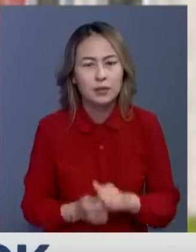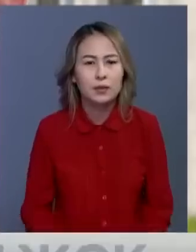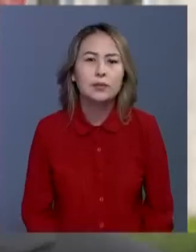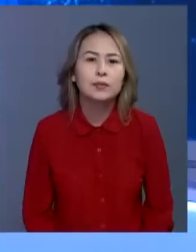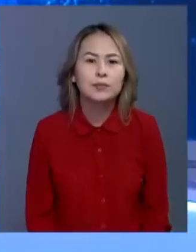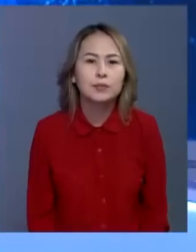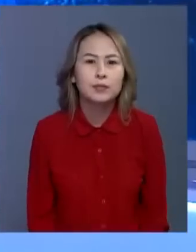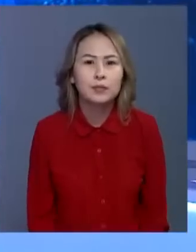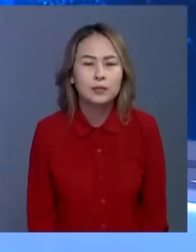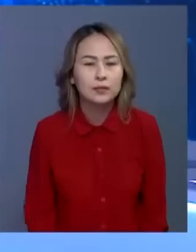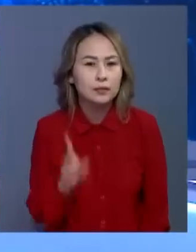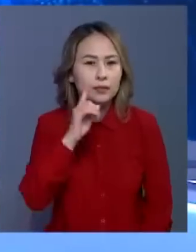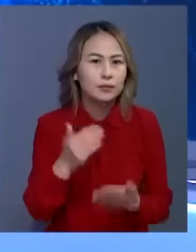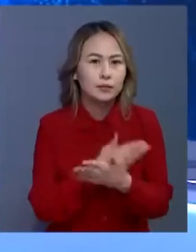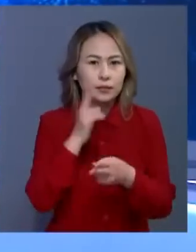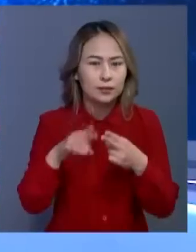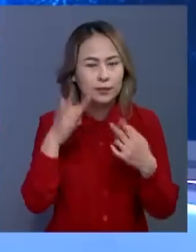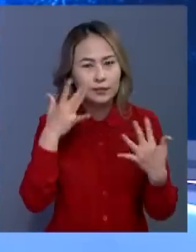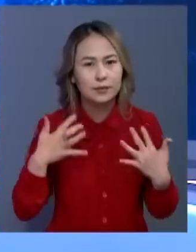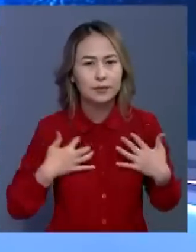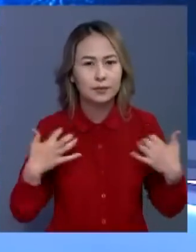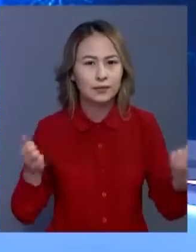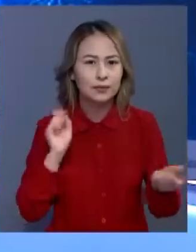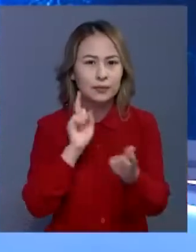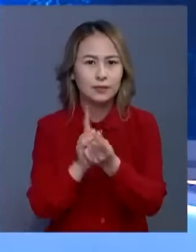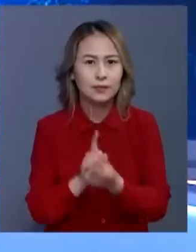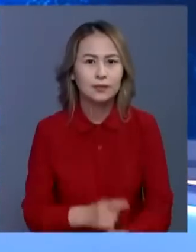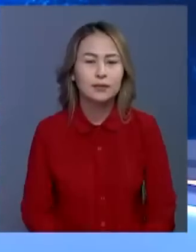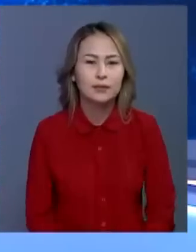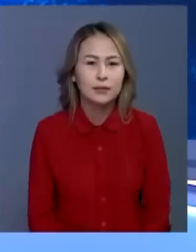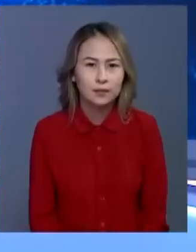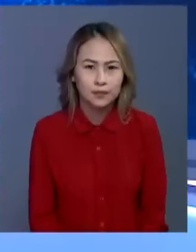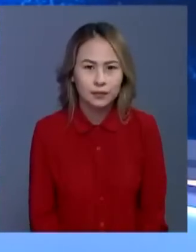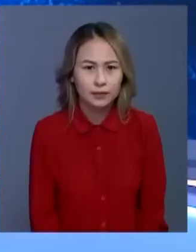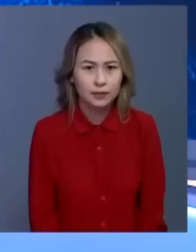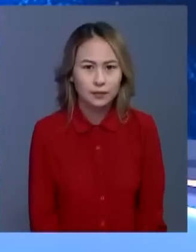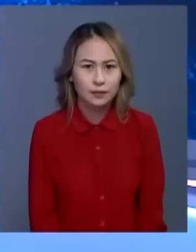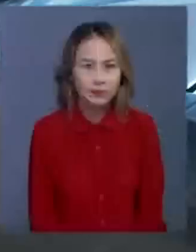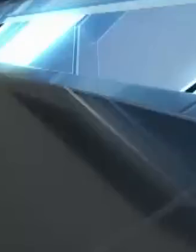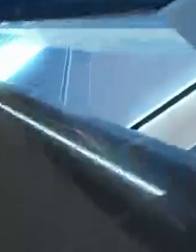Әзірге келіп түскен ақпараттар легі осындай болды. Амандықта жолығайық.